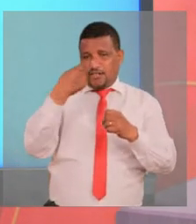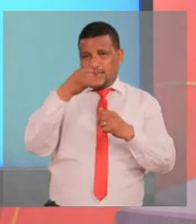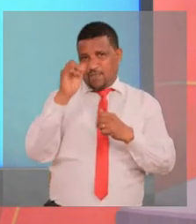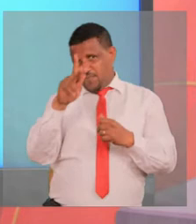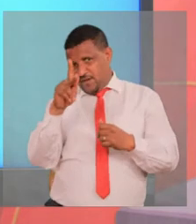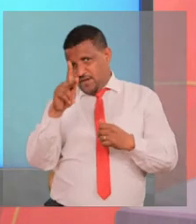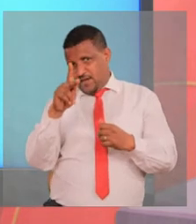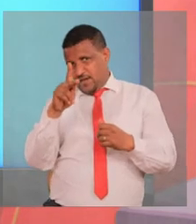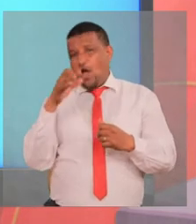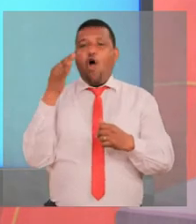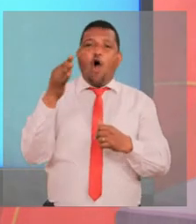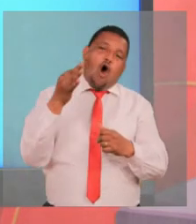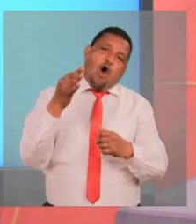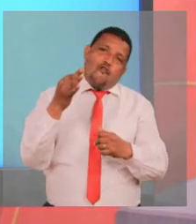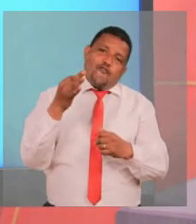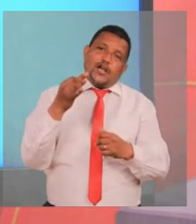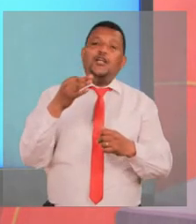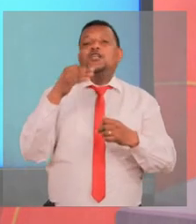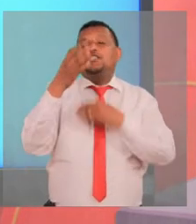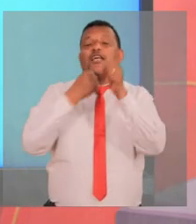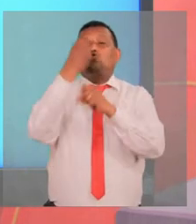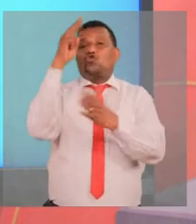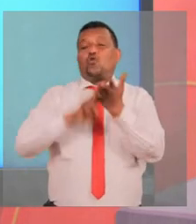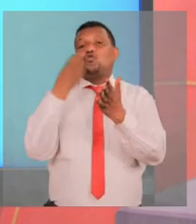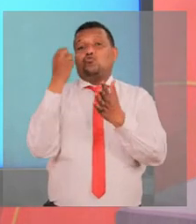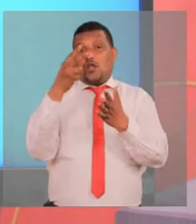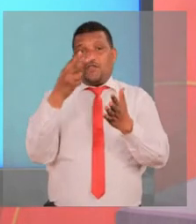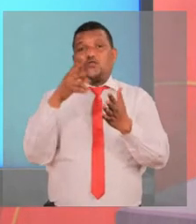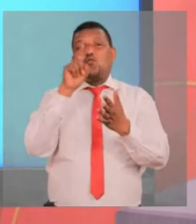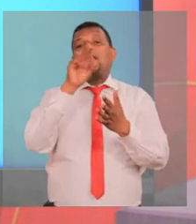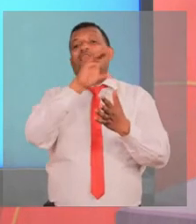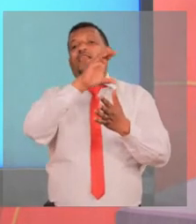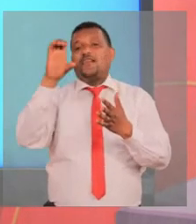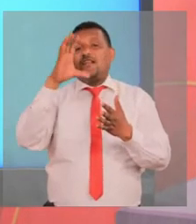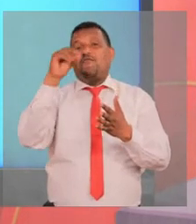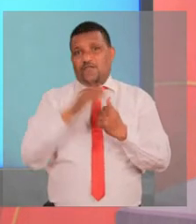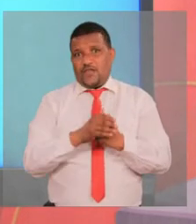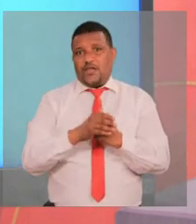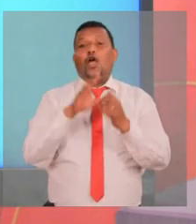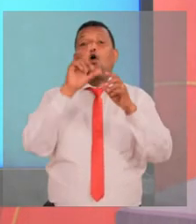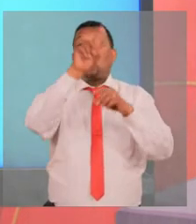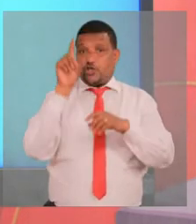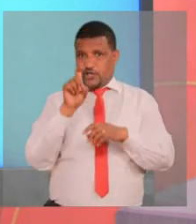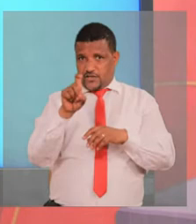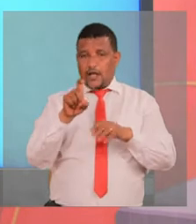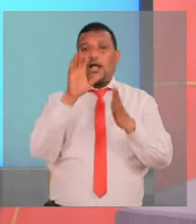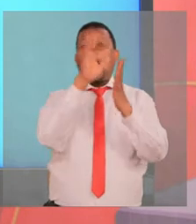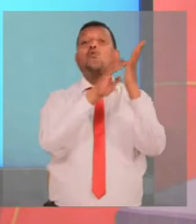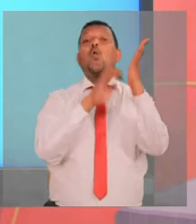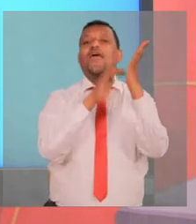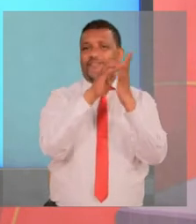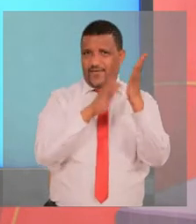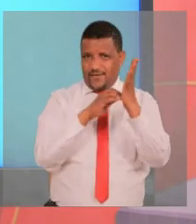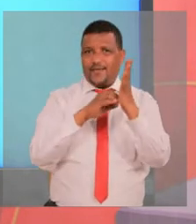टार्जन 12018 टीम द क्वेश्चन एग्जाम प्लीज द